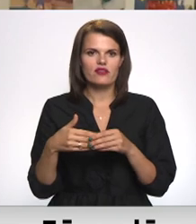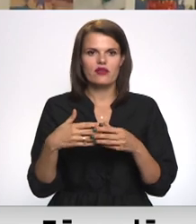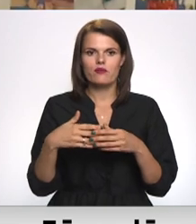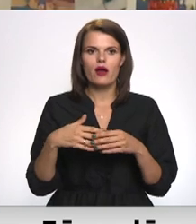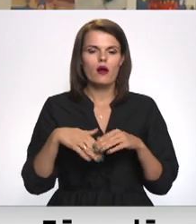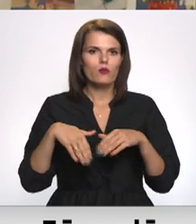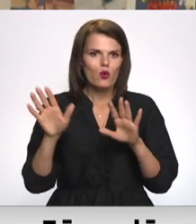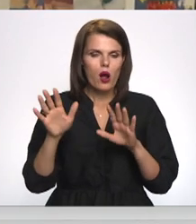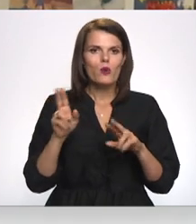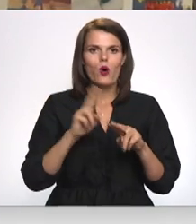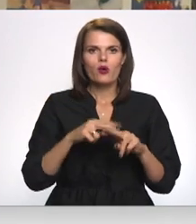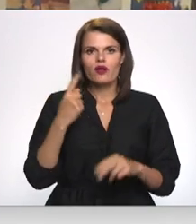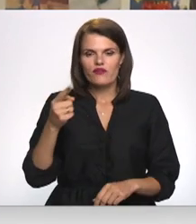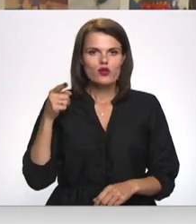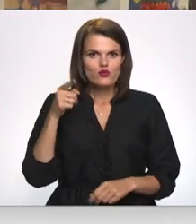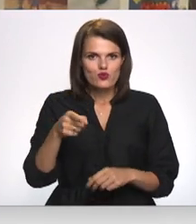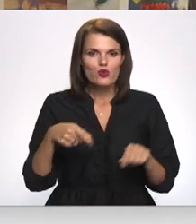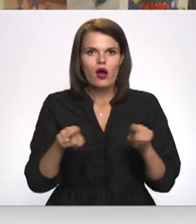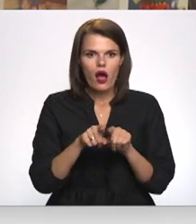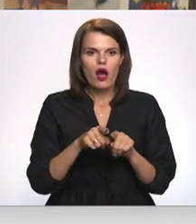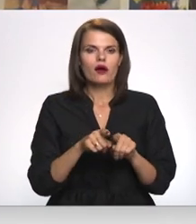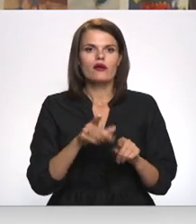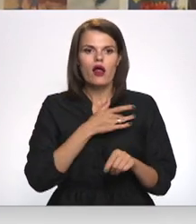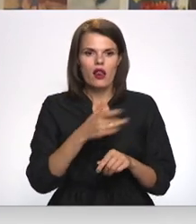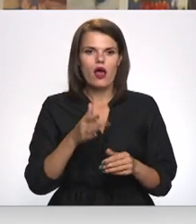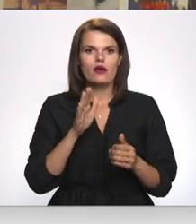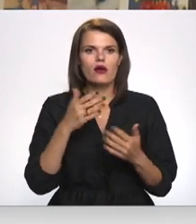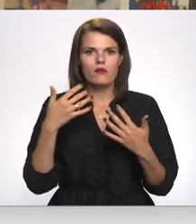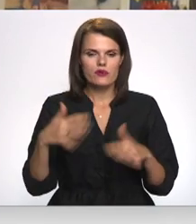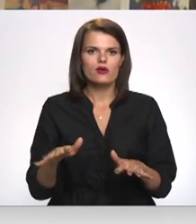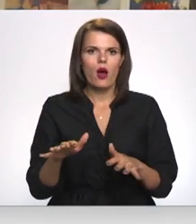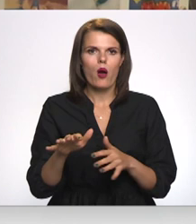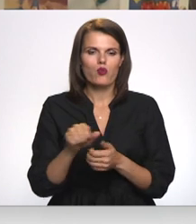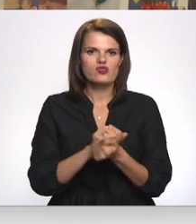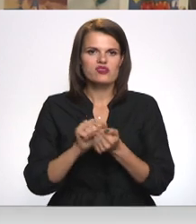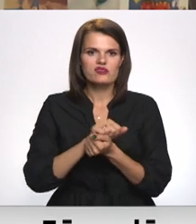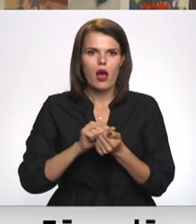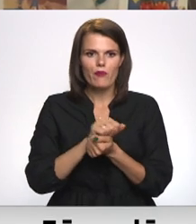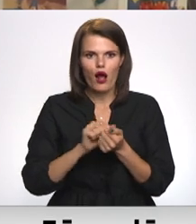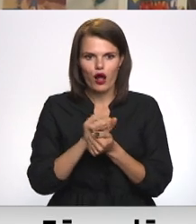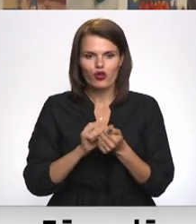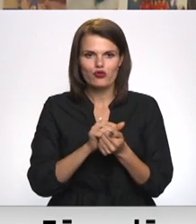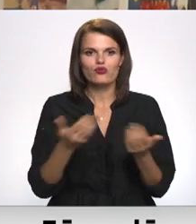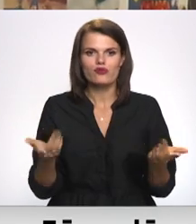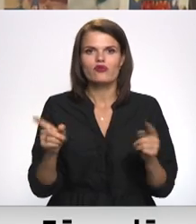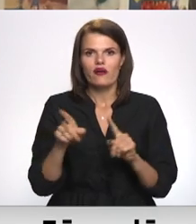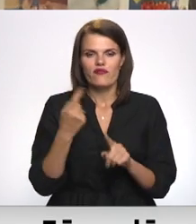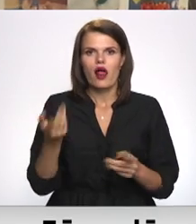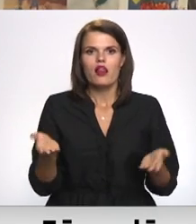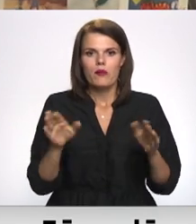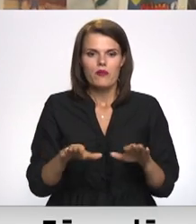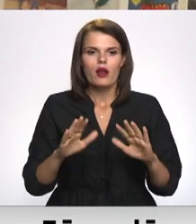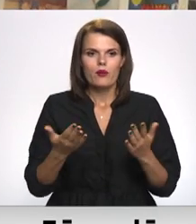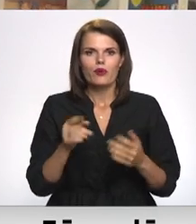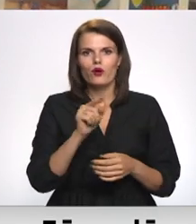nebūtībā. 1000 arī laikam jau ir uz maklatūru, uz samalšanu. Nu, tad vēl paliek, bet